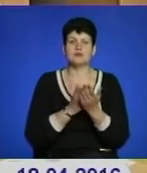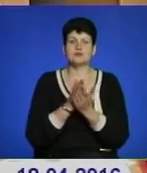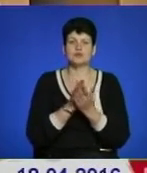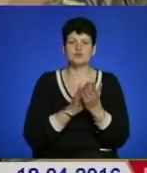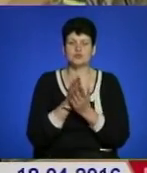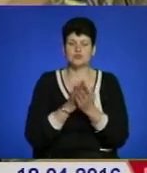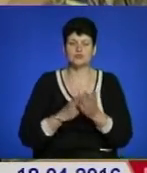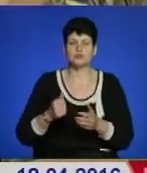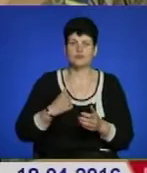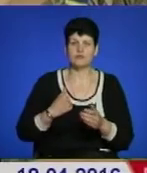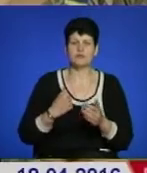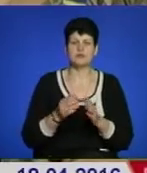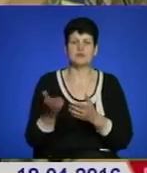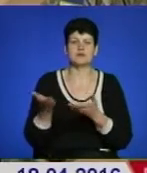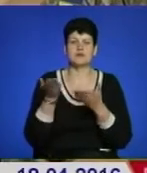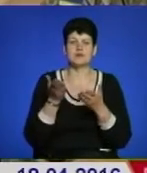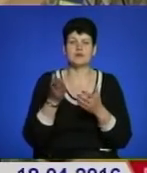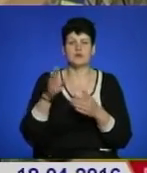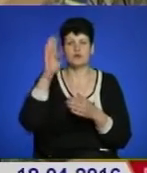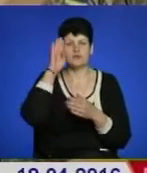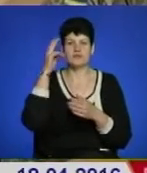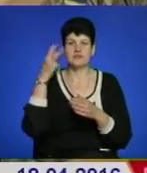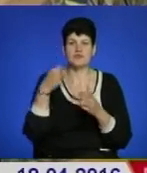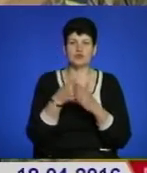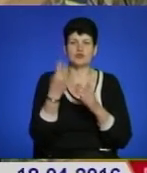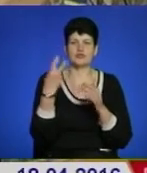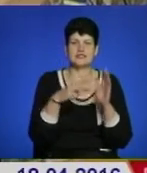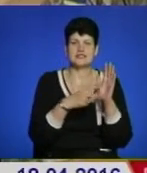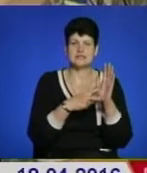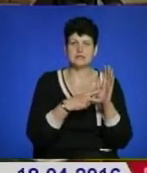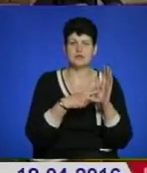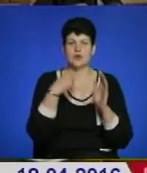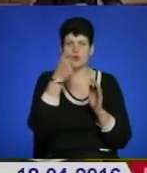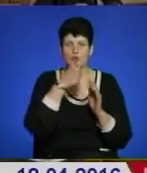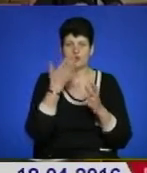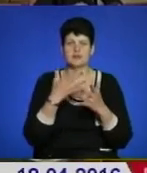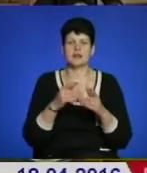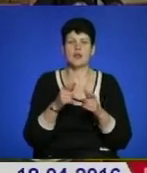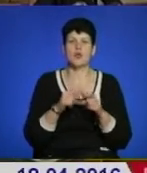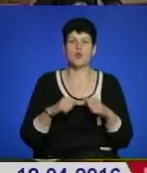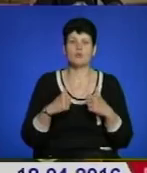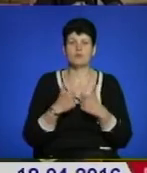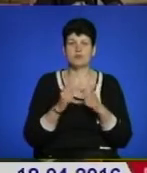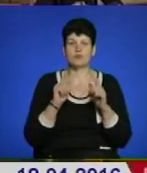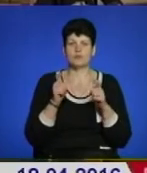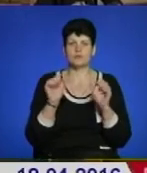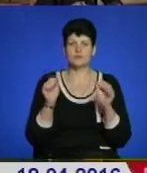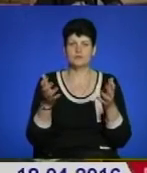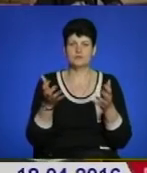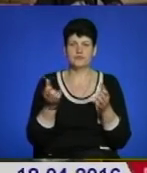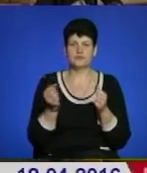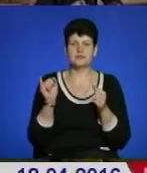силах України набирають чоловіки від 20 до 27 років. Однак для проходження медичної комісії повістки можуть одержувати